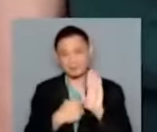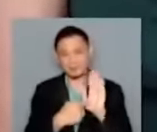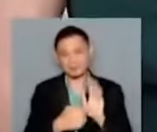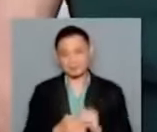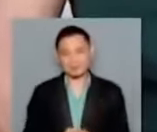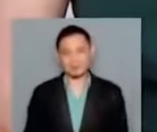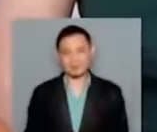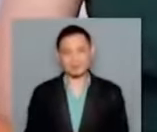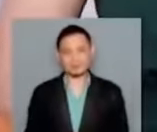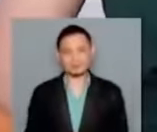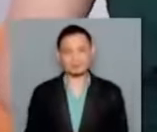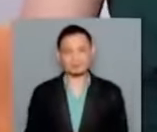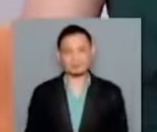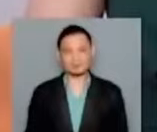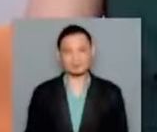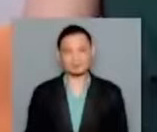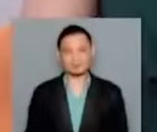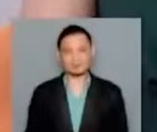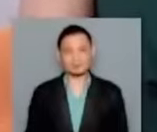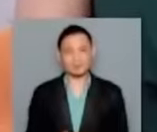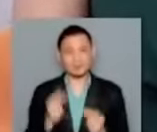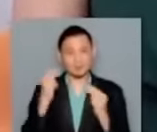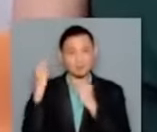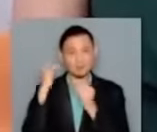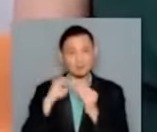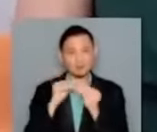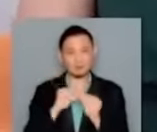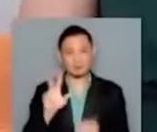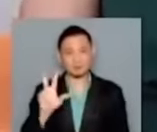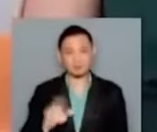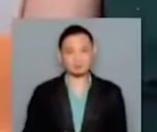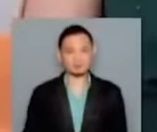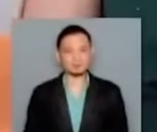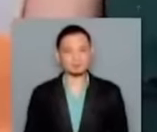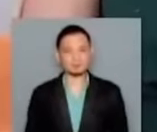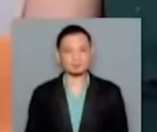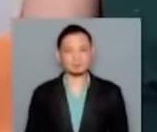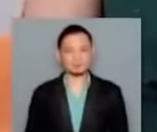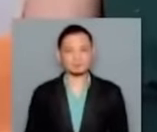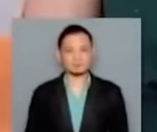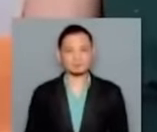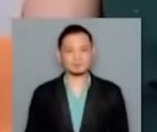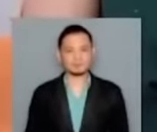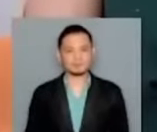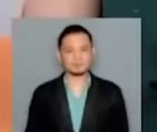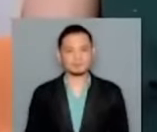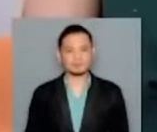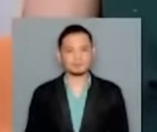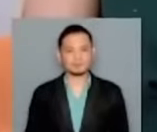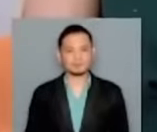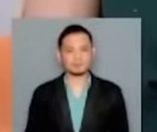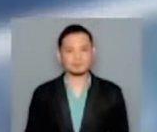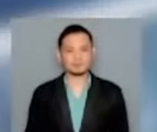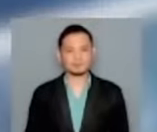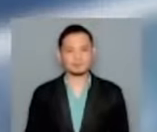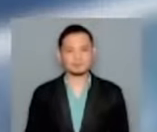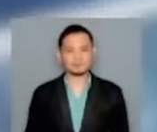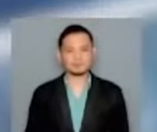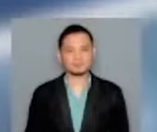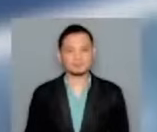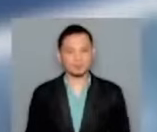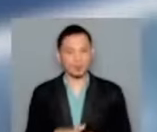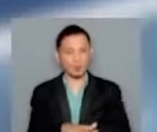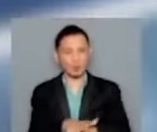Can we all see, please? Ano yan? Silhouette. Come on. Bagal naman.